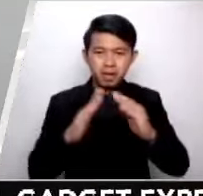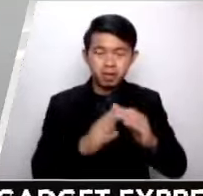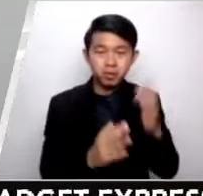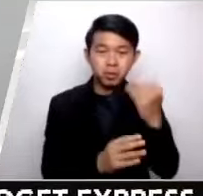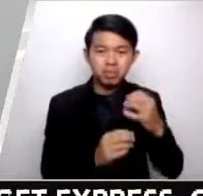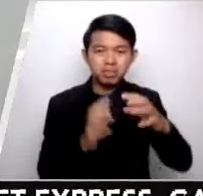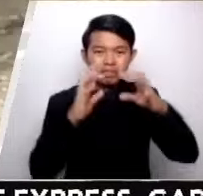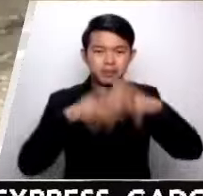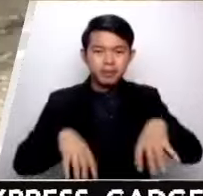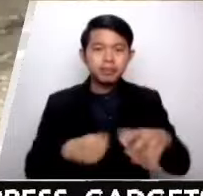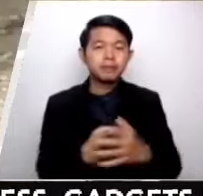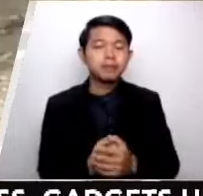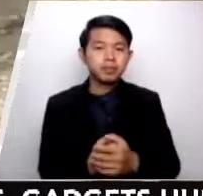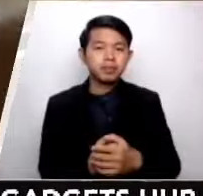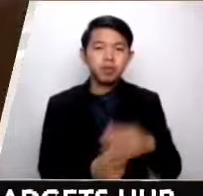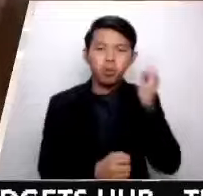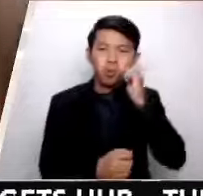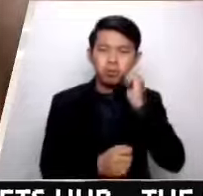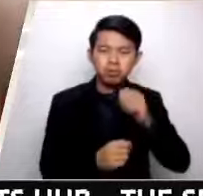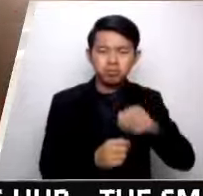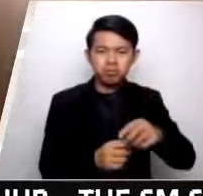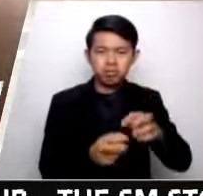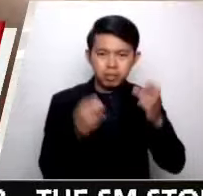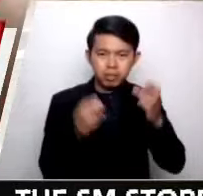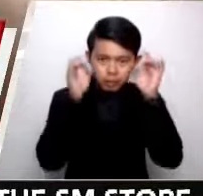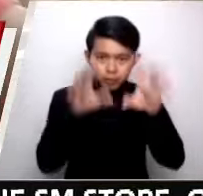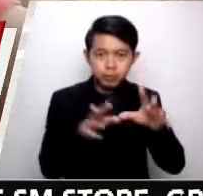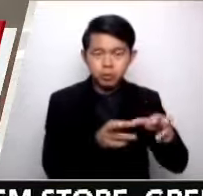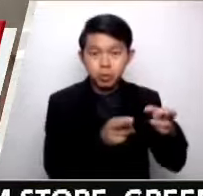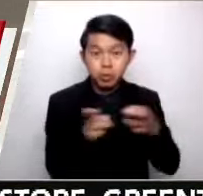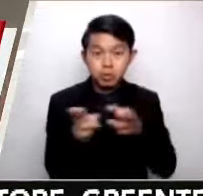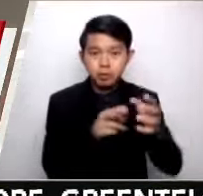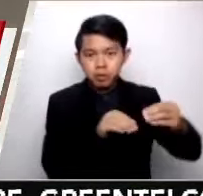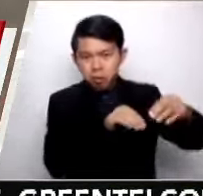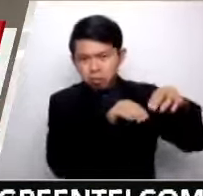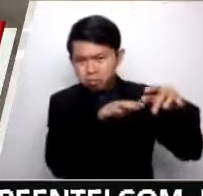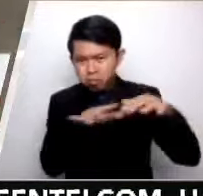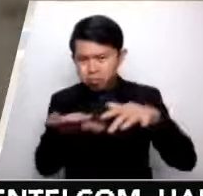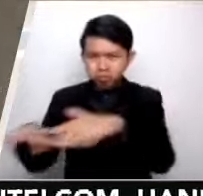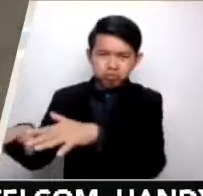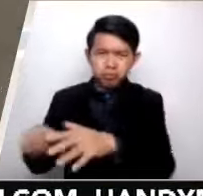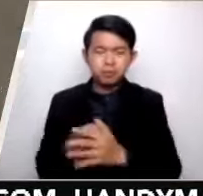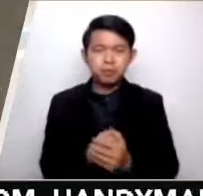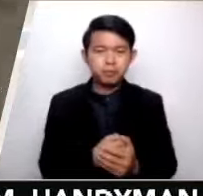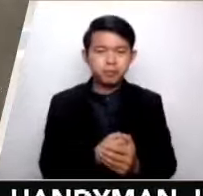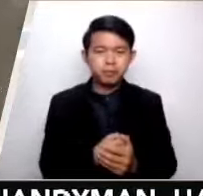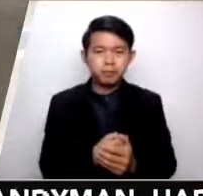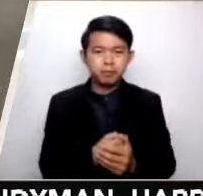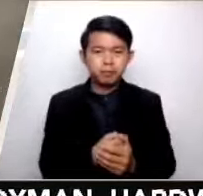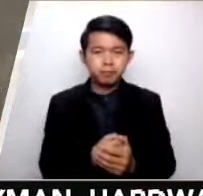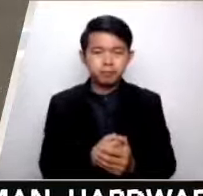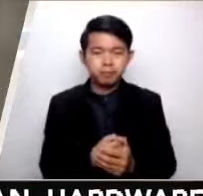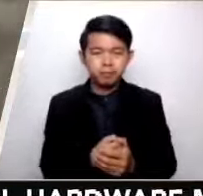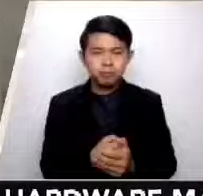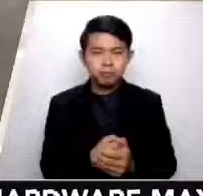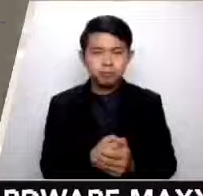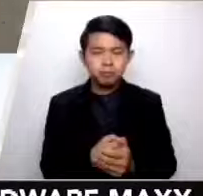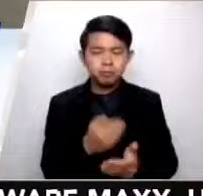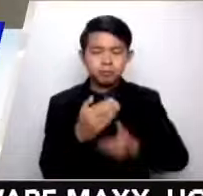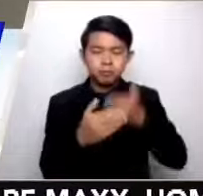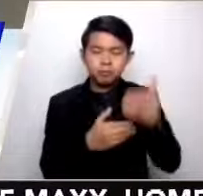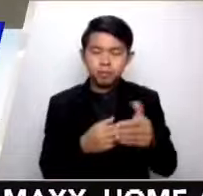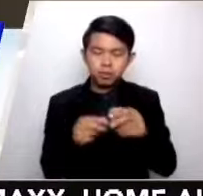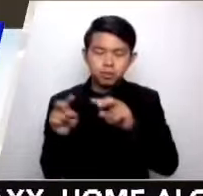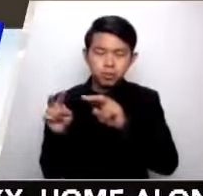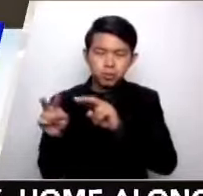rumaragas ang ilog. National government, lagyan po natin ito ng protection wall. Binabantayan din tuwing may sama ng panahon ang